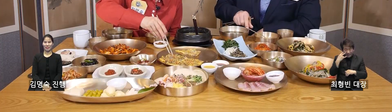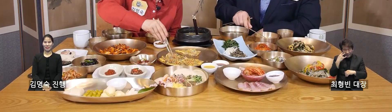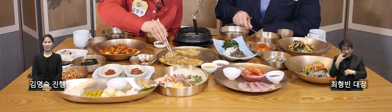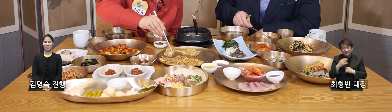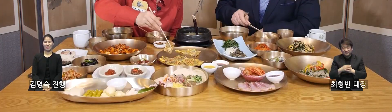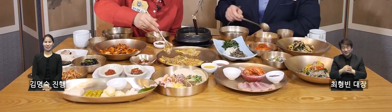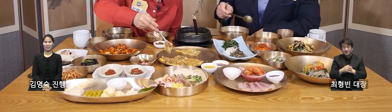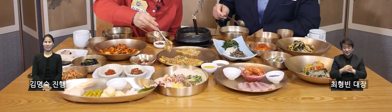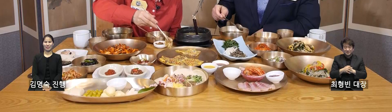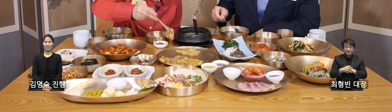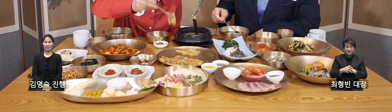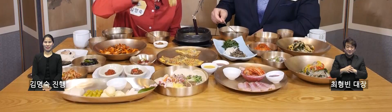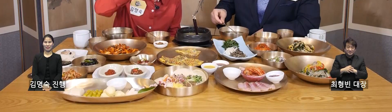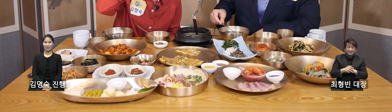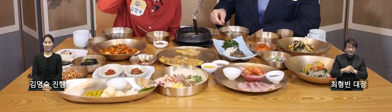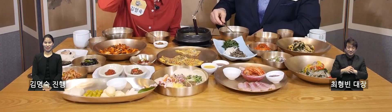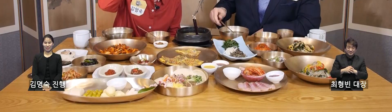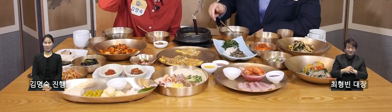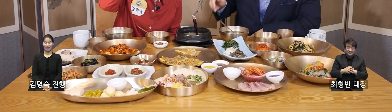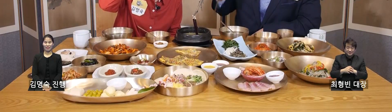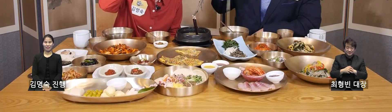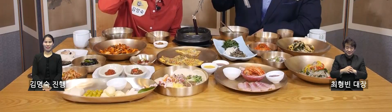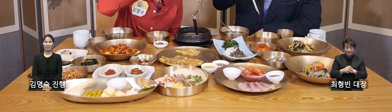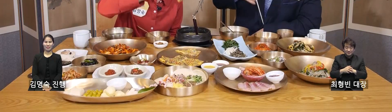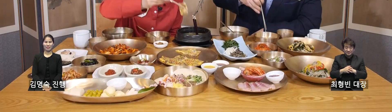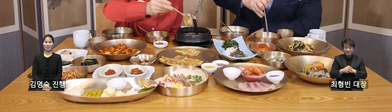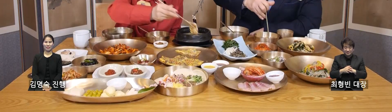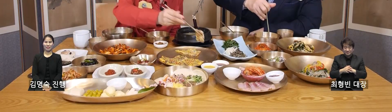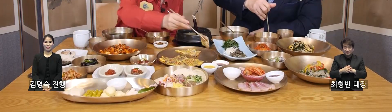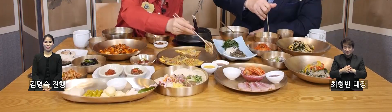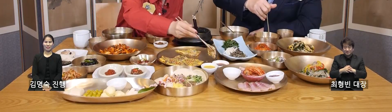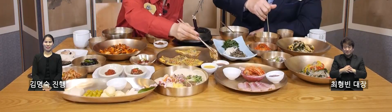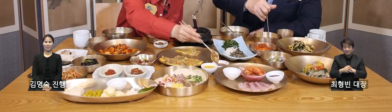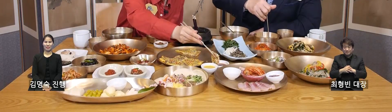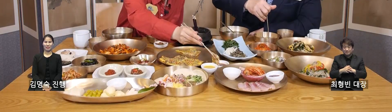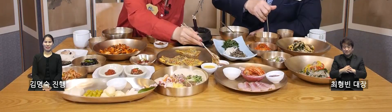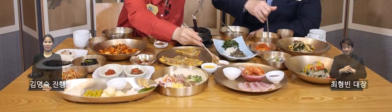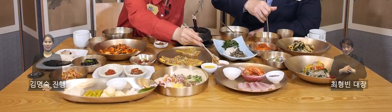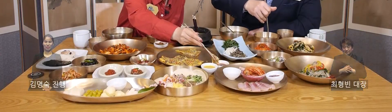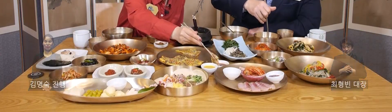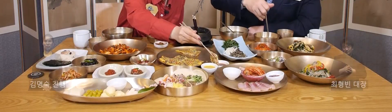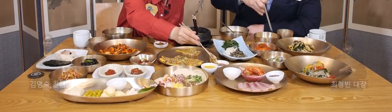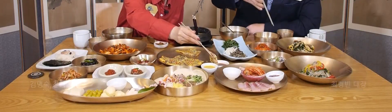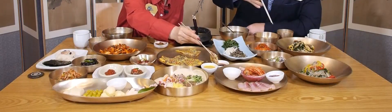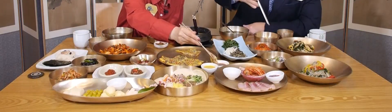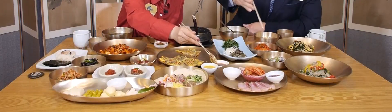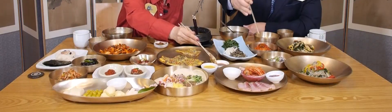너 동기 이므로 들어갈 수 있도록 하겠습니다 음